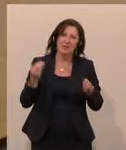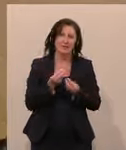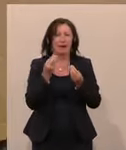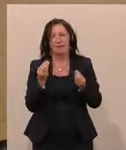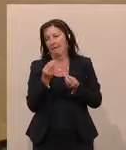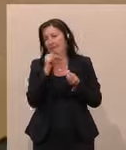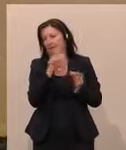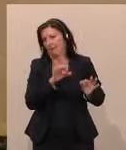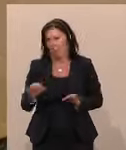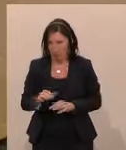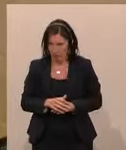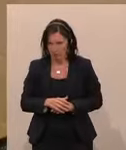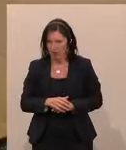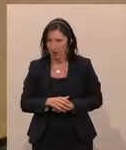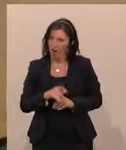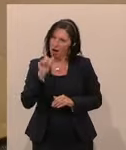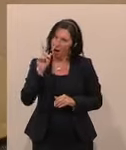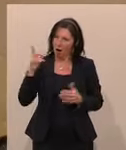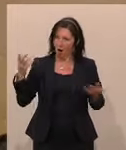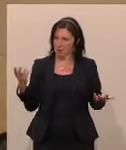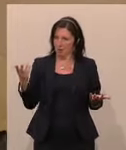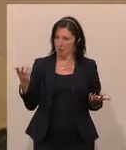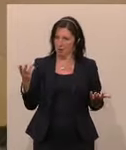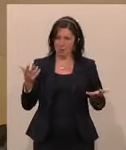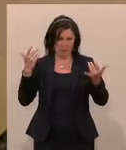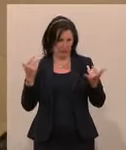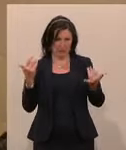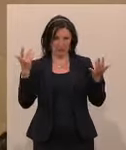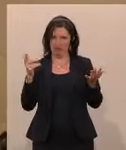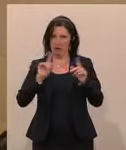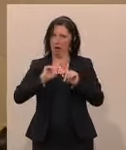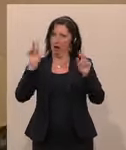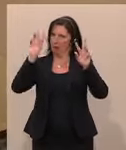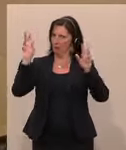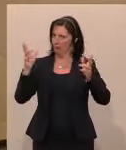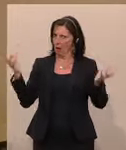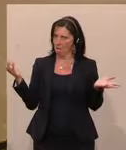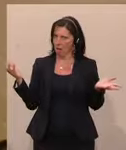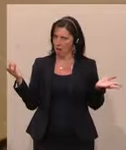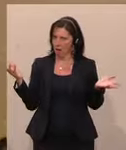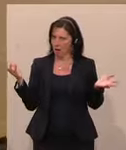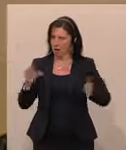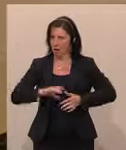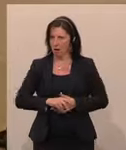nicht in Ordnung sind. Aber das ist eigentlich nicht das, finde ich, worüber wir hier jetzt heute reden sollten. Also ich sehe,